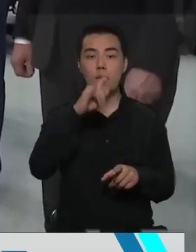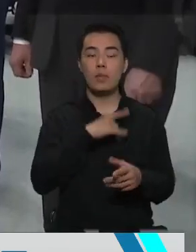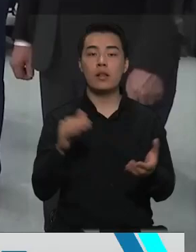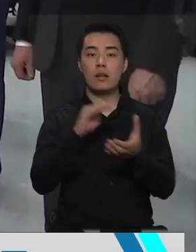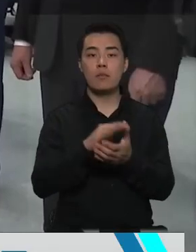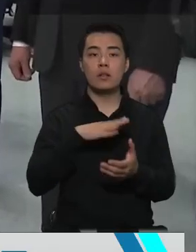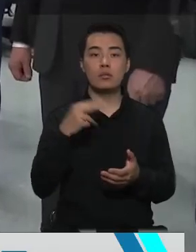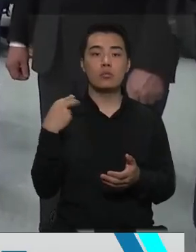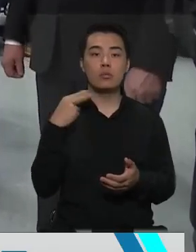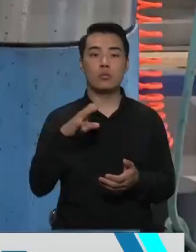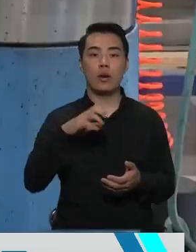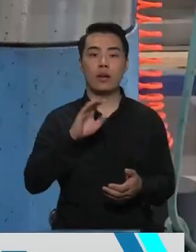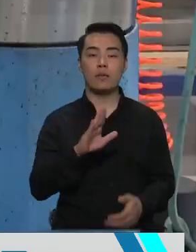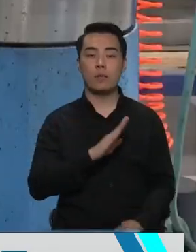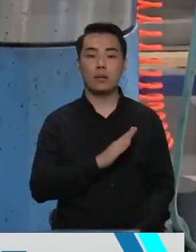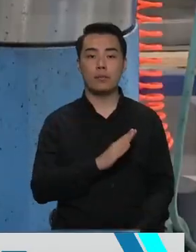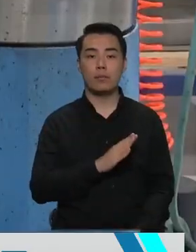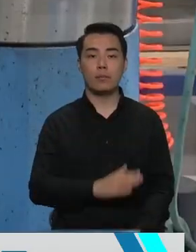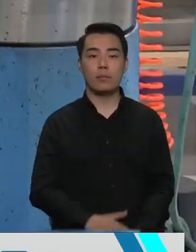касым-жомарт токаев